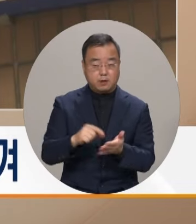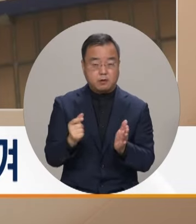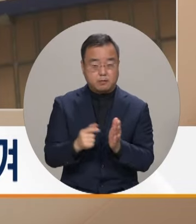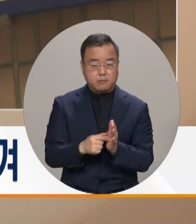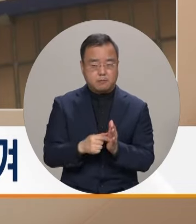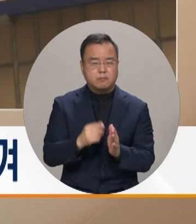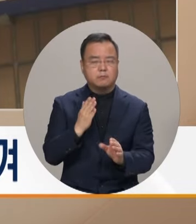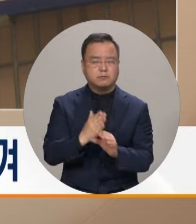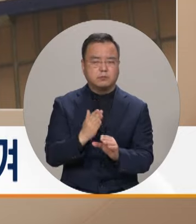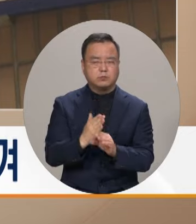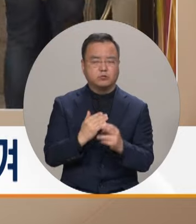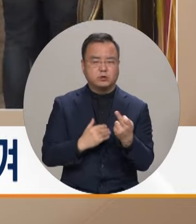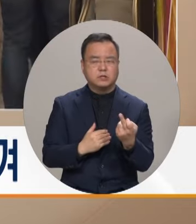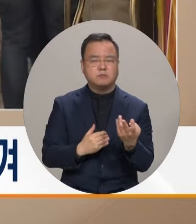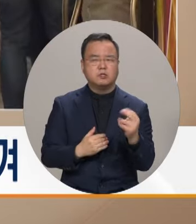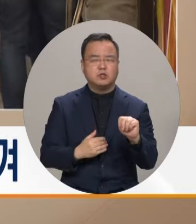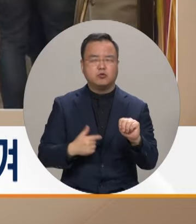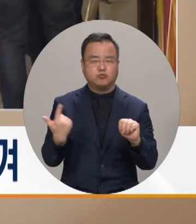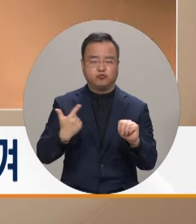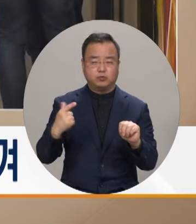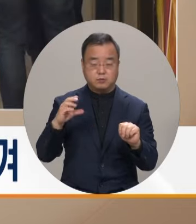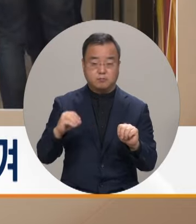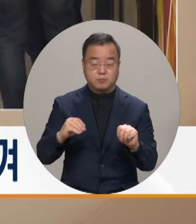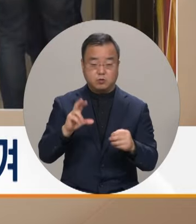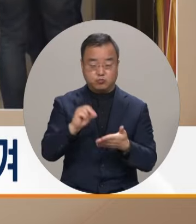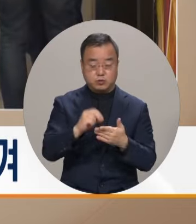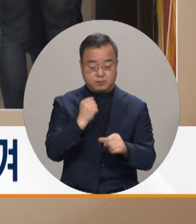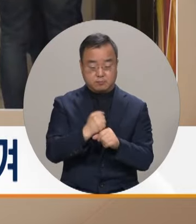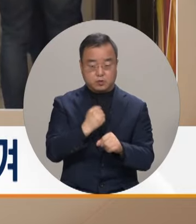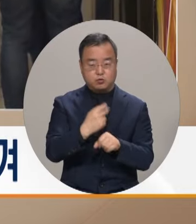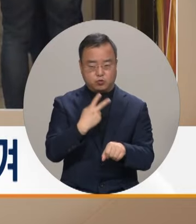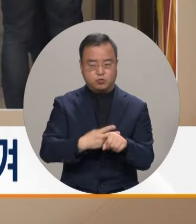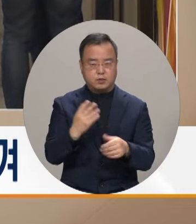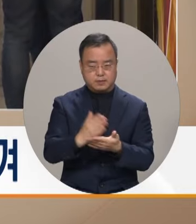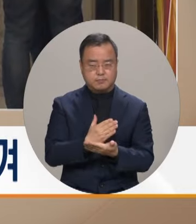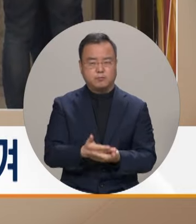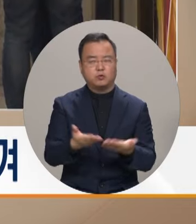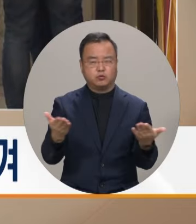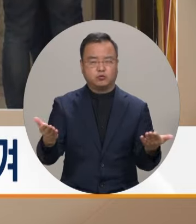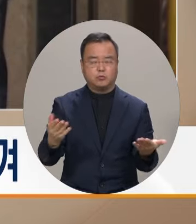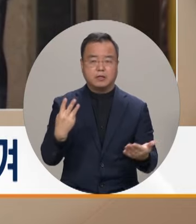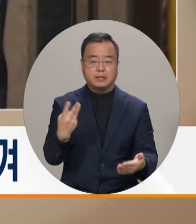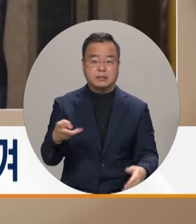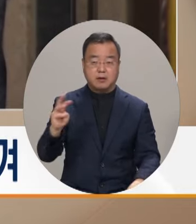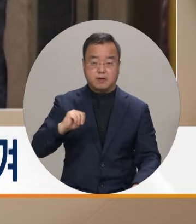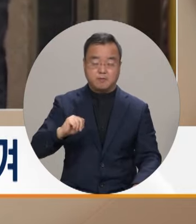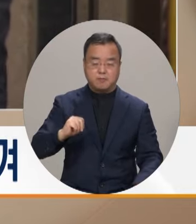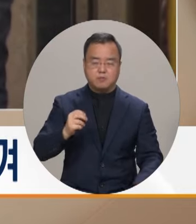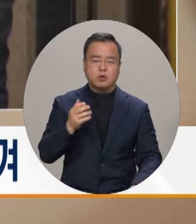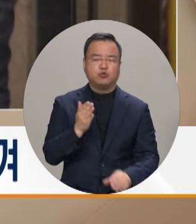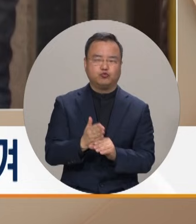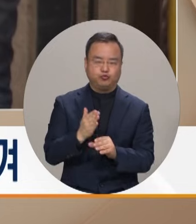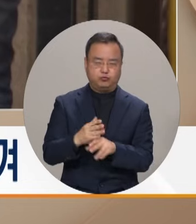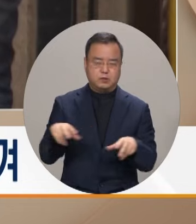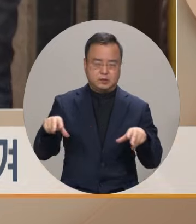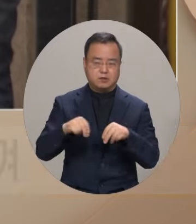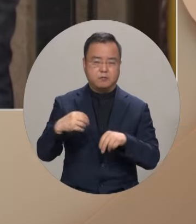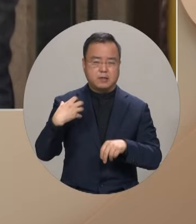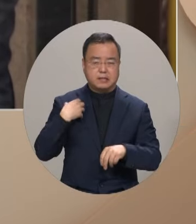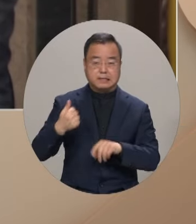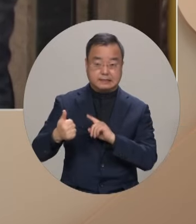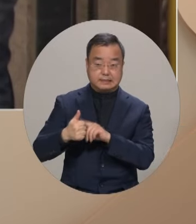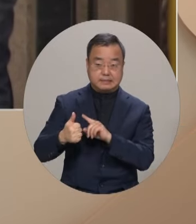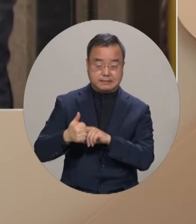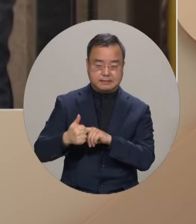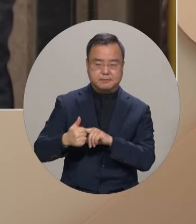이중 12억 5천만 원은 문항을 만든 교사들에게 나눠주고 3억 원은 a 교사가 받아 챙겼습니다 또